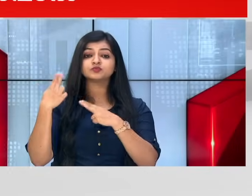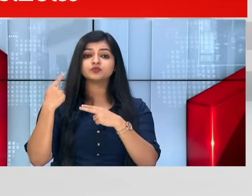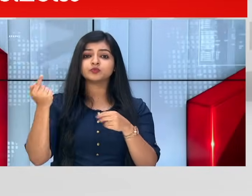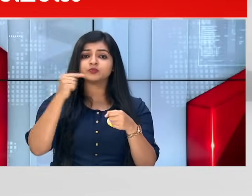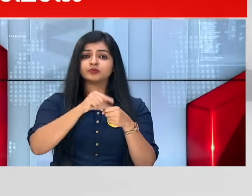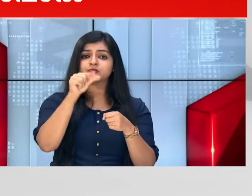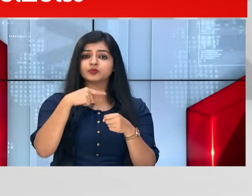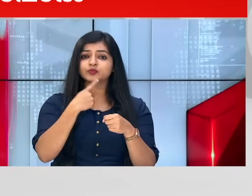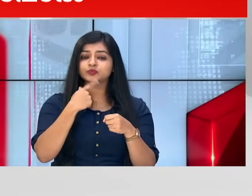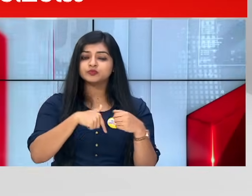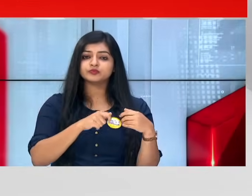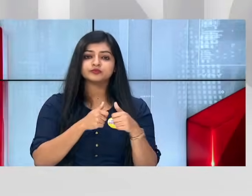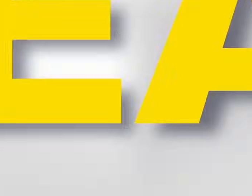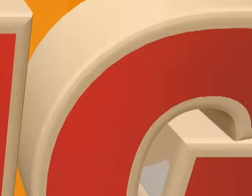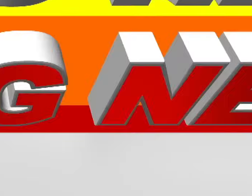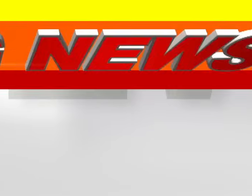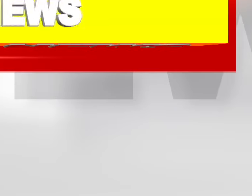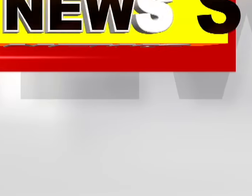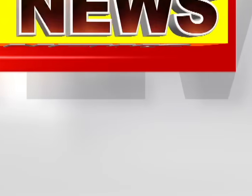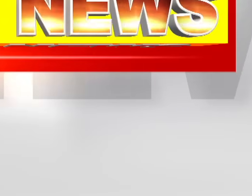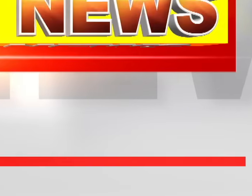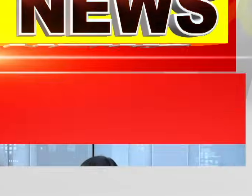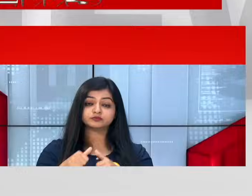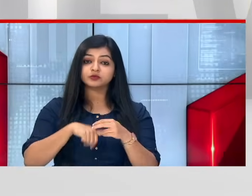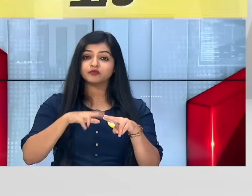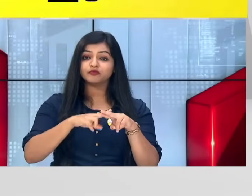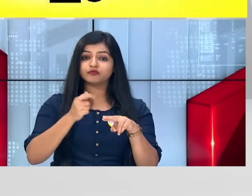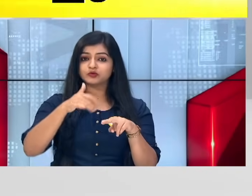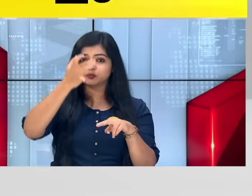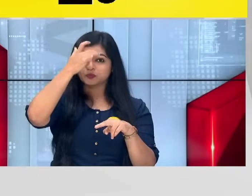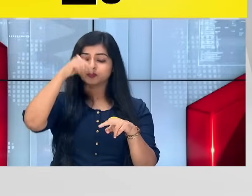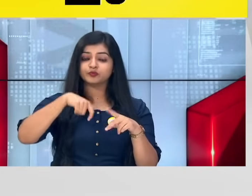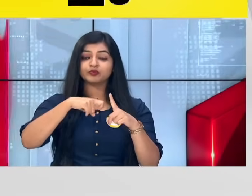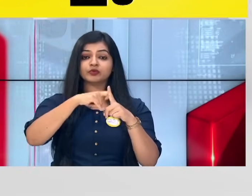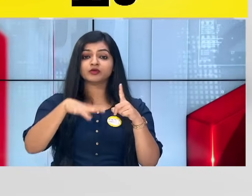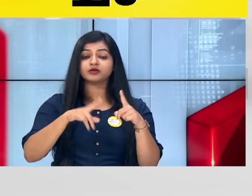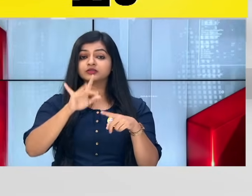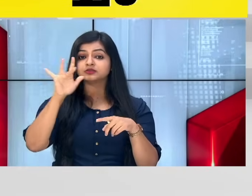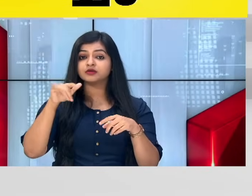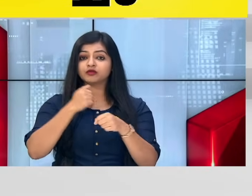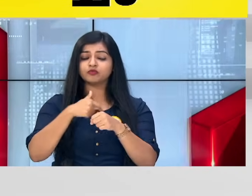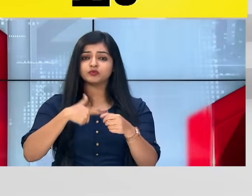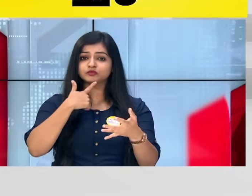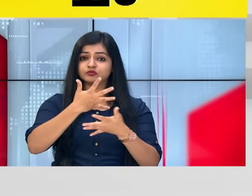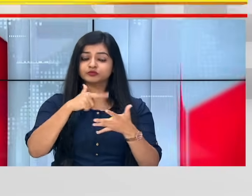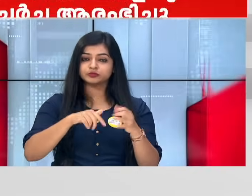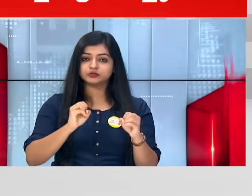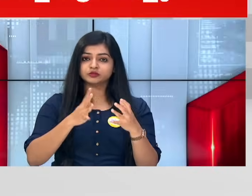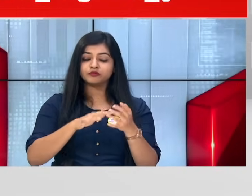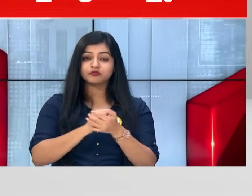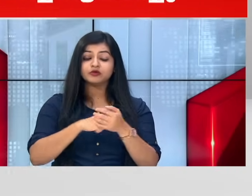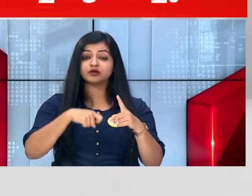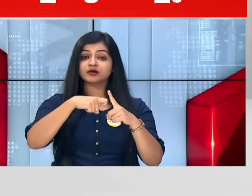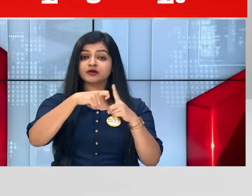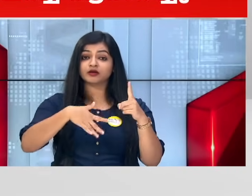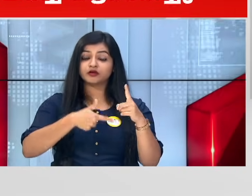പങ്കെടുക്കുന്നത്? പ്രവിധ, ഈ സാമ്പത്തിക പ്രതിസന്ധിയുമായി ബന്ധപ്പെട്ട് കേരളവും കേന്ദ്രവും തമ്മിലുള്ള ചർച്ച ഇപ്പോൾ ആരംഭിച്ചിട്ടുണ്ട്. സംസ്ഥാനത്ത്